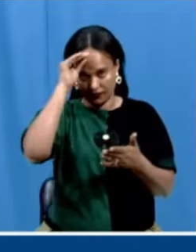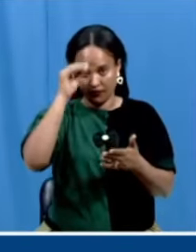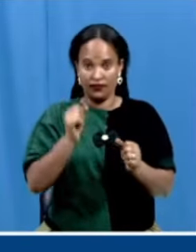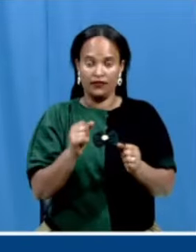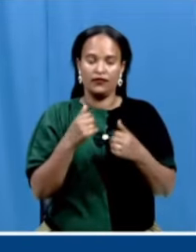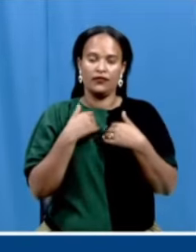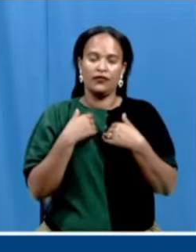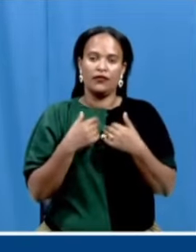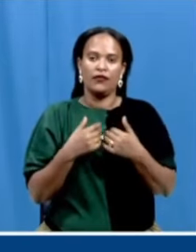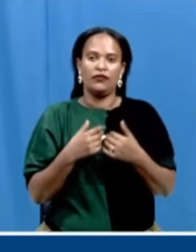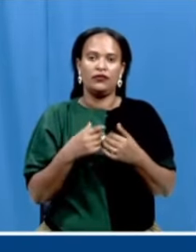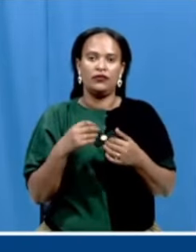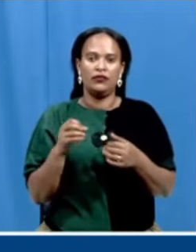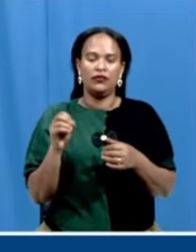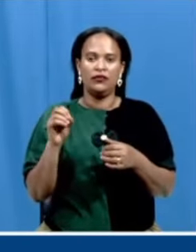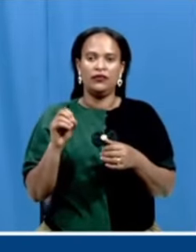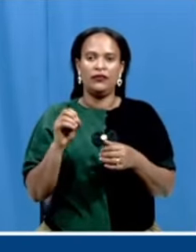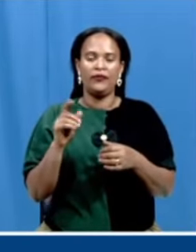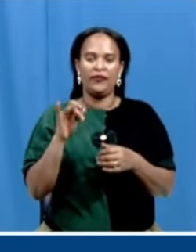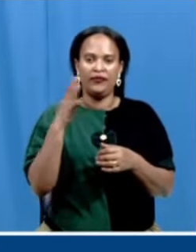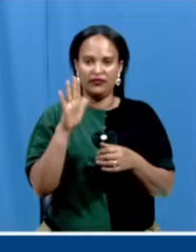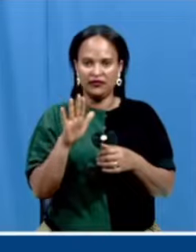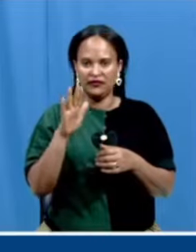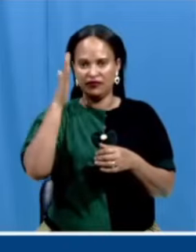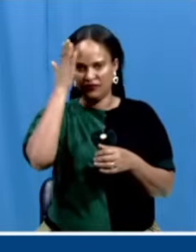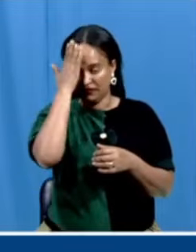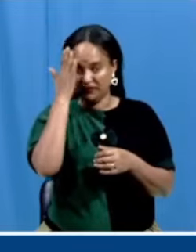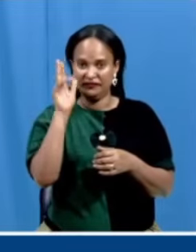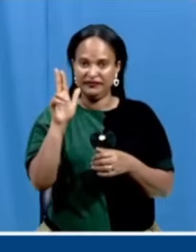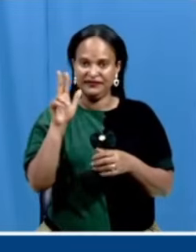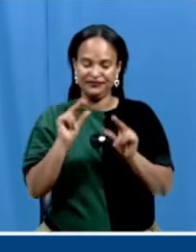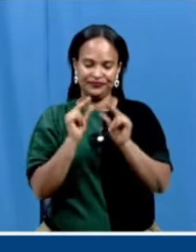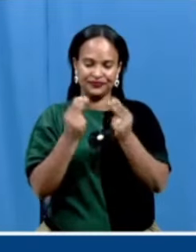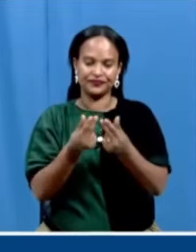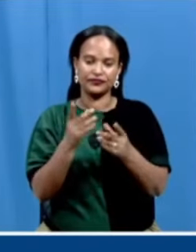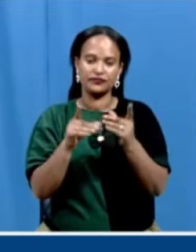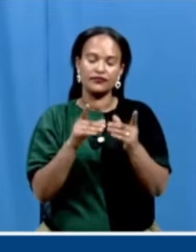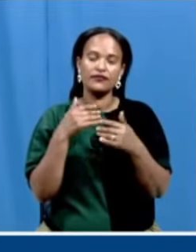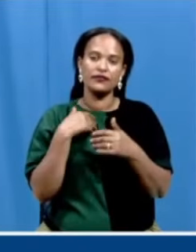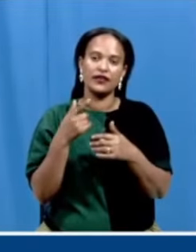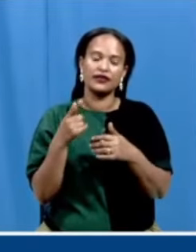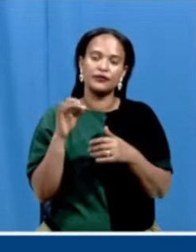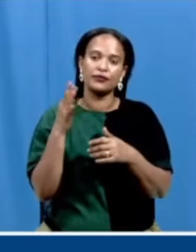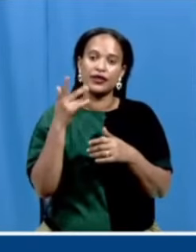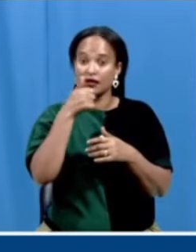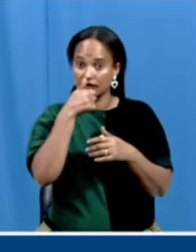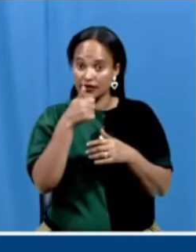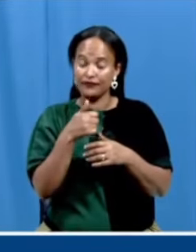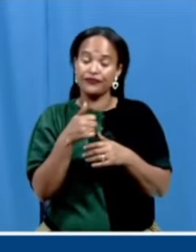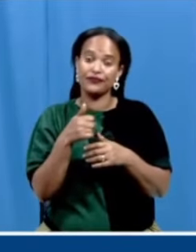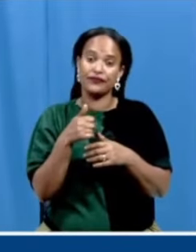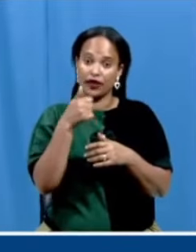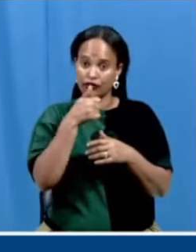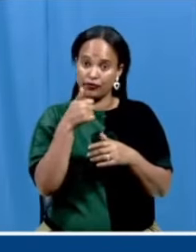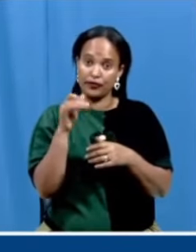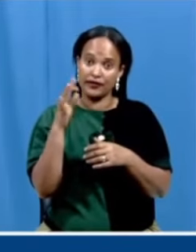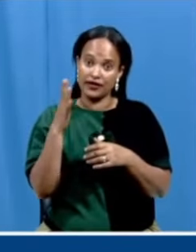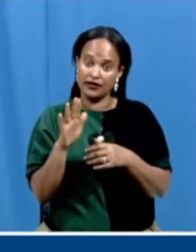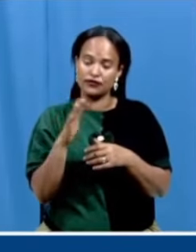ኸላሎን ድምቀቱ ነት ፕሪሚየር ሊግ ንፈልጠይና ናይ ሰለስተን ክለባት እንዳሃለዋ ነት ናይ ኢትዮጵያ ፕሪሚየር ሊግ ድምቀት ነይረን ማመታው